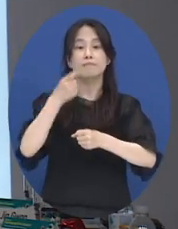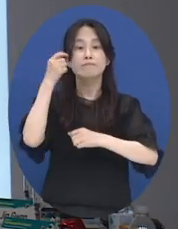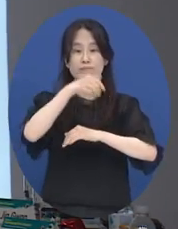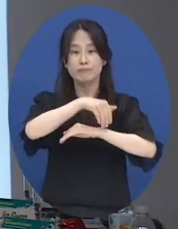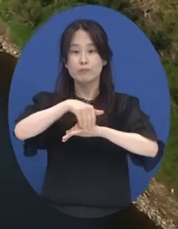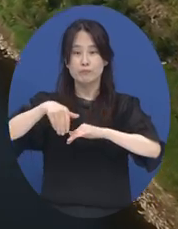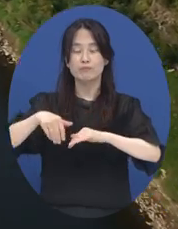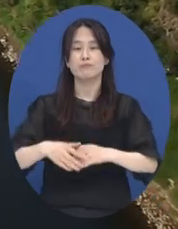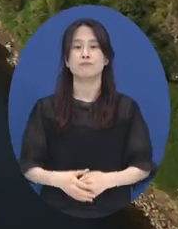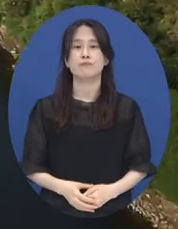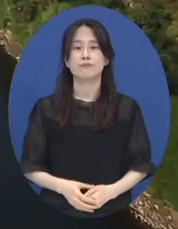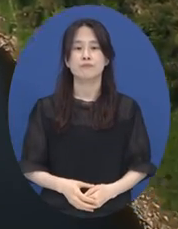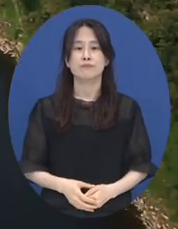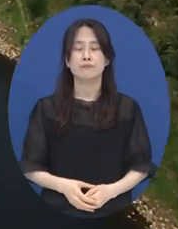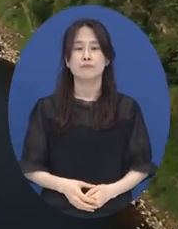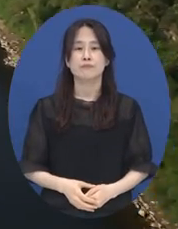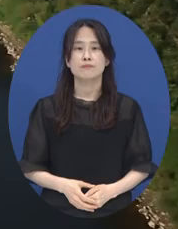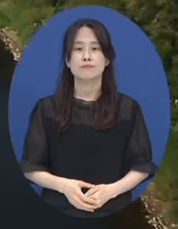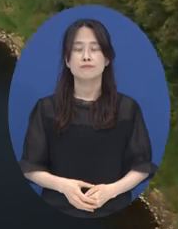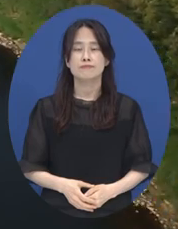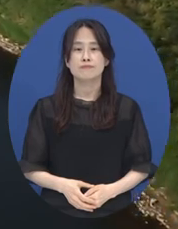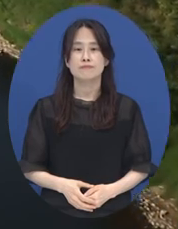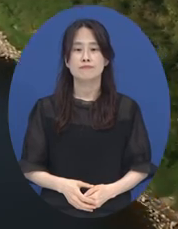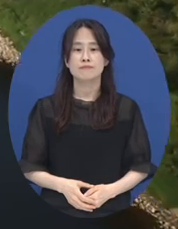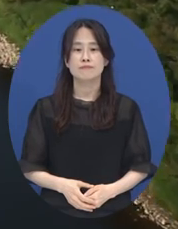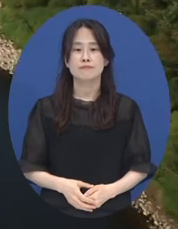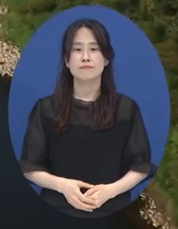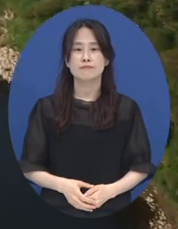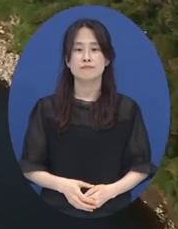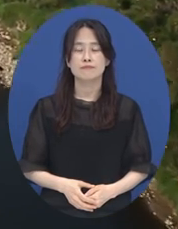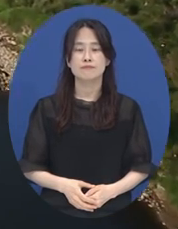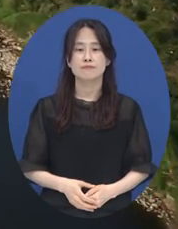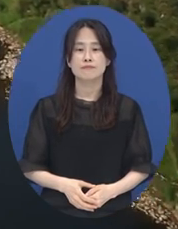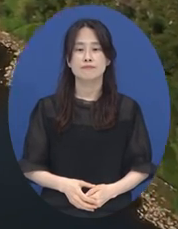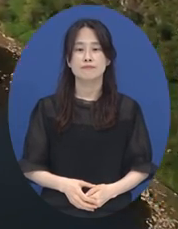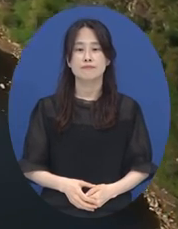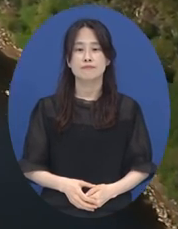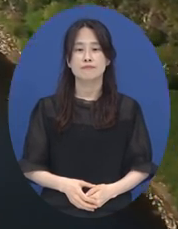계획입니다 경기 줄 팁의 김태 입니다